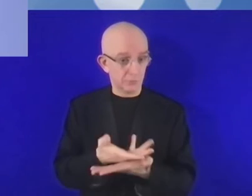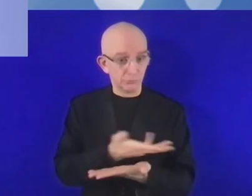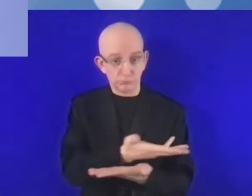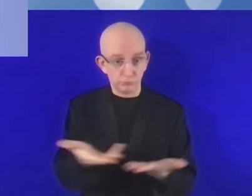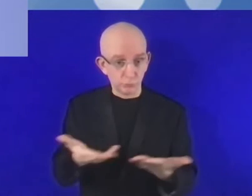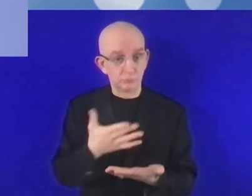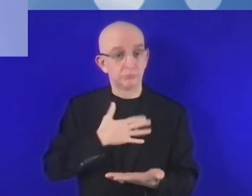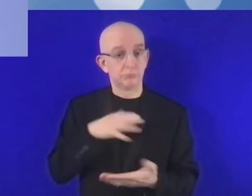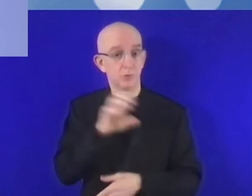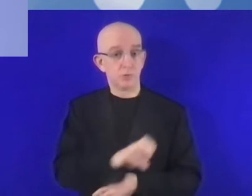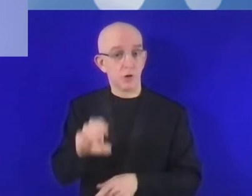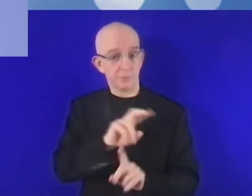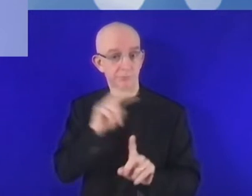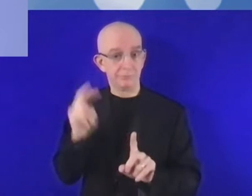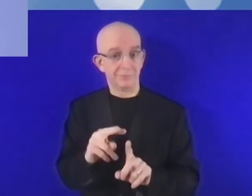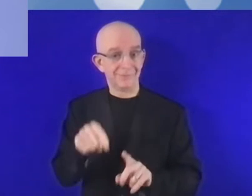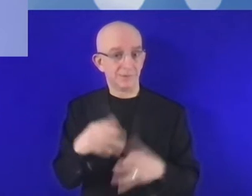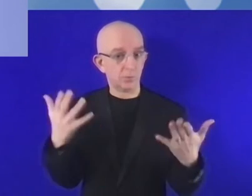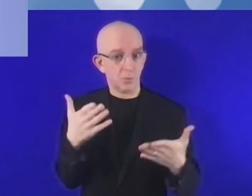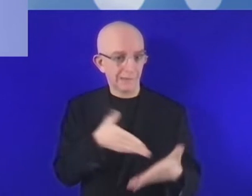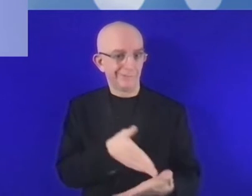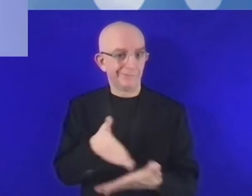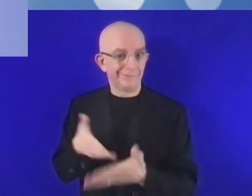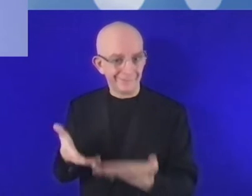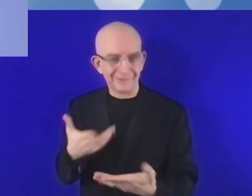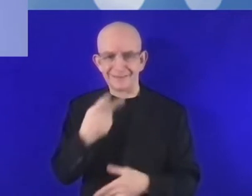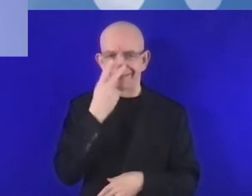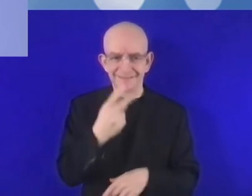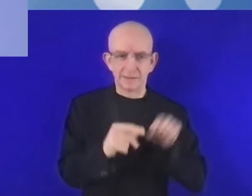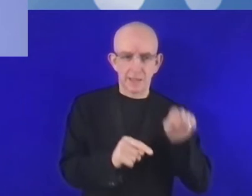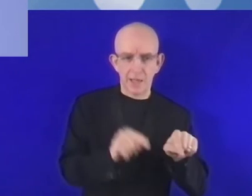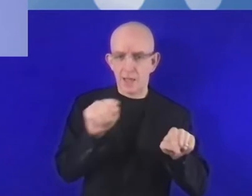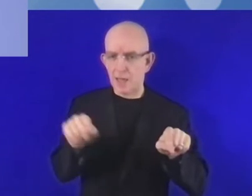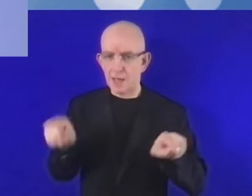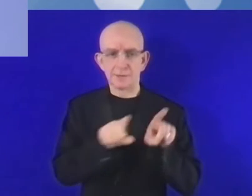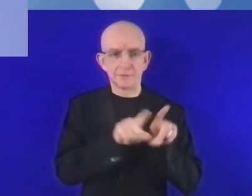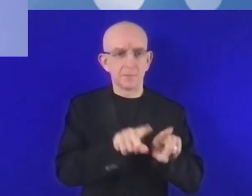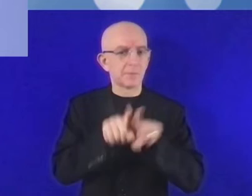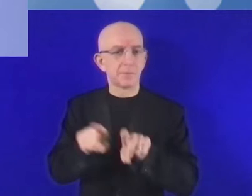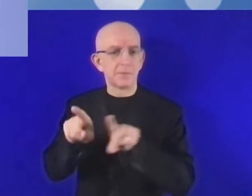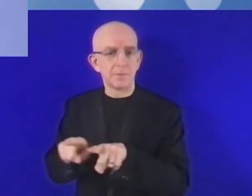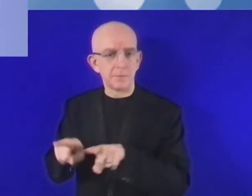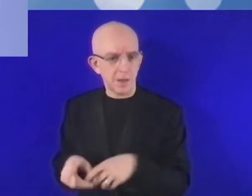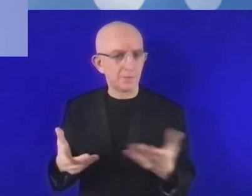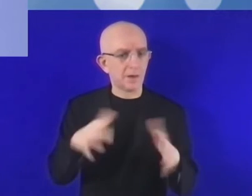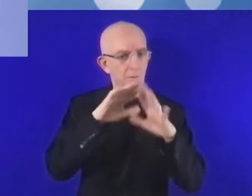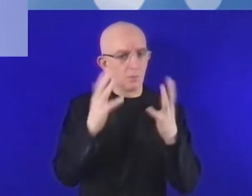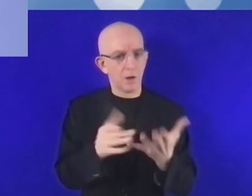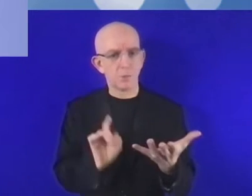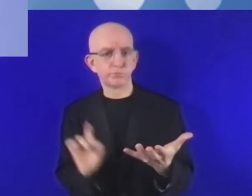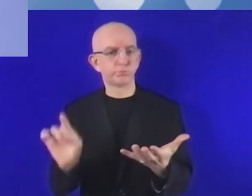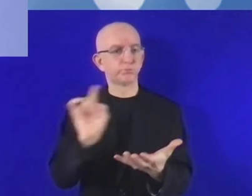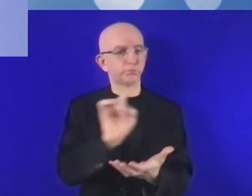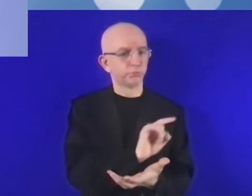европейской перспективой, точкой зрения, хотя многие из наших партнеров ведут свою деятельность также и в